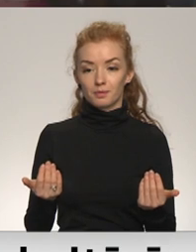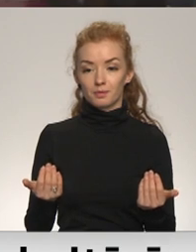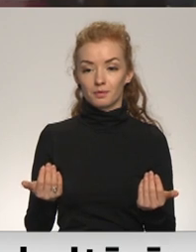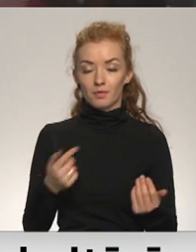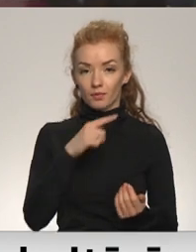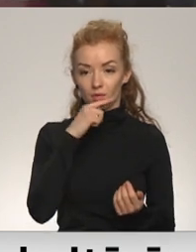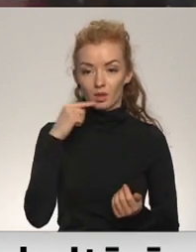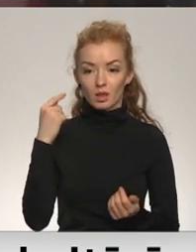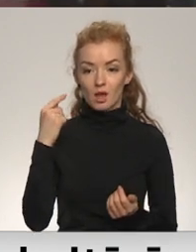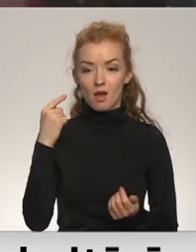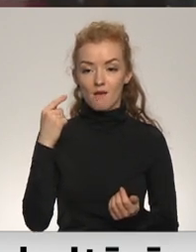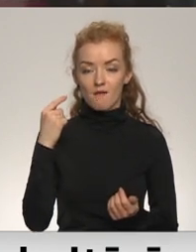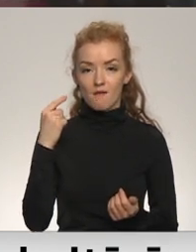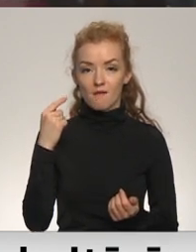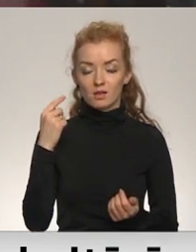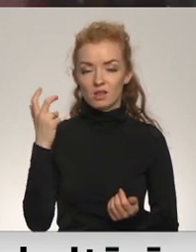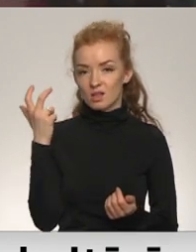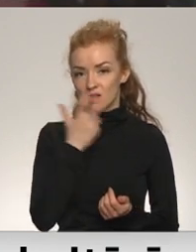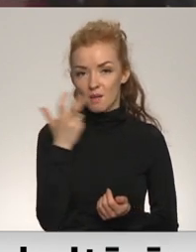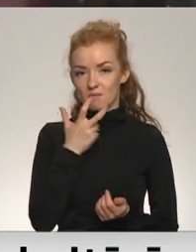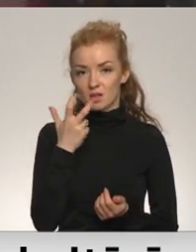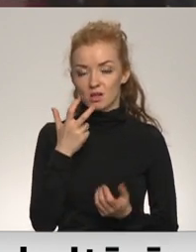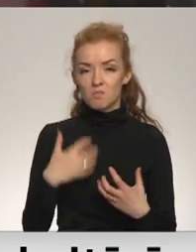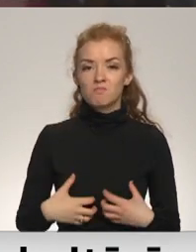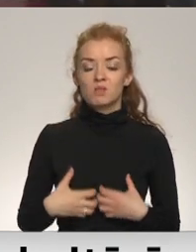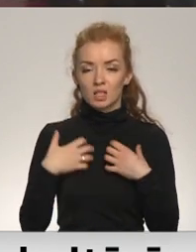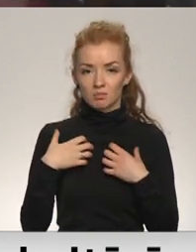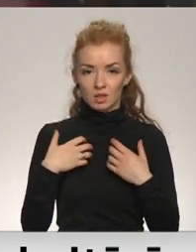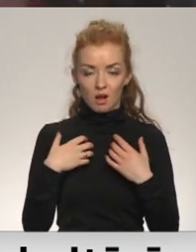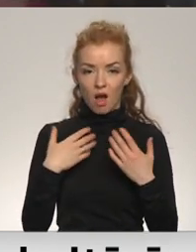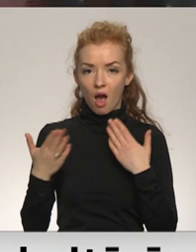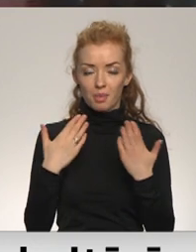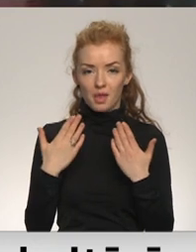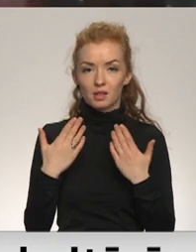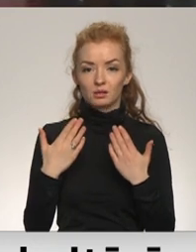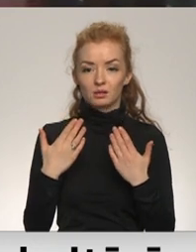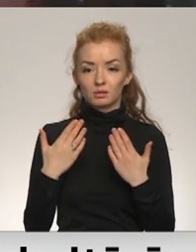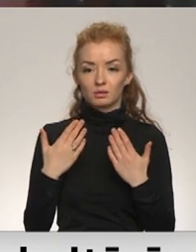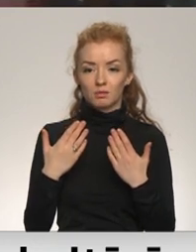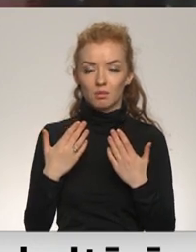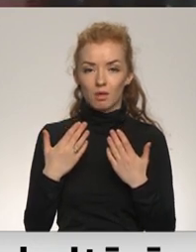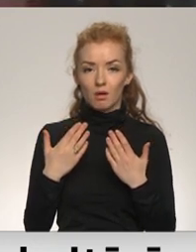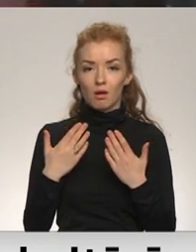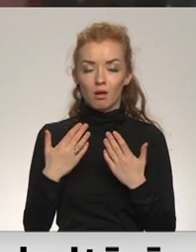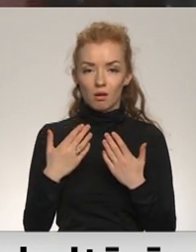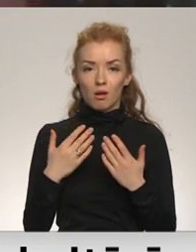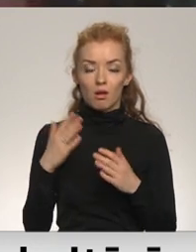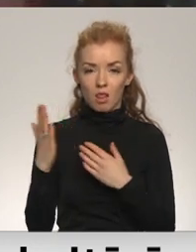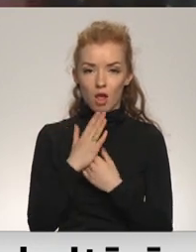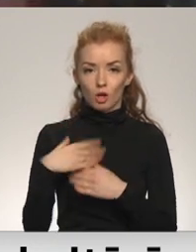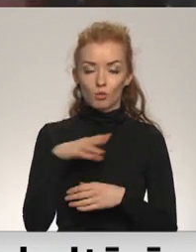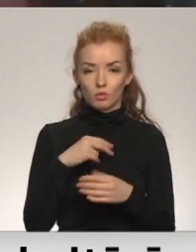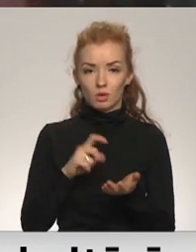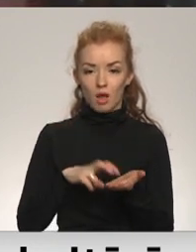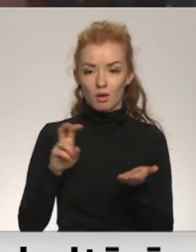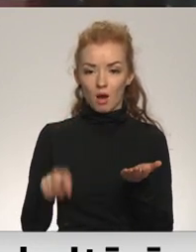Šodien Krievijas neticam ciniskā un brutālā rīcība liek mums no šī uzstādījuma atkāpties. Un to šobrīd